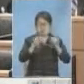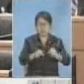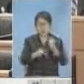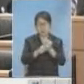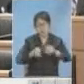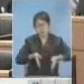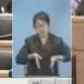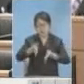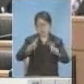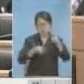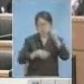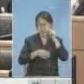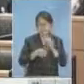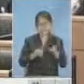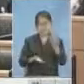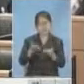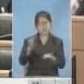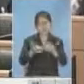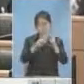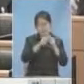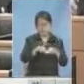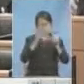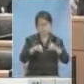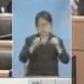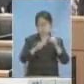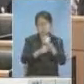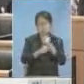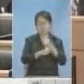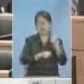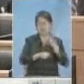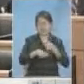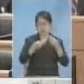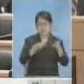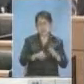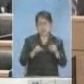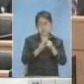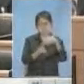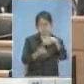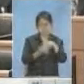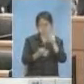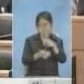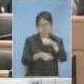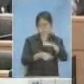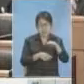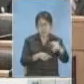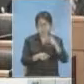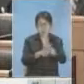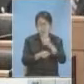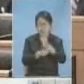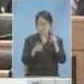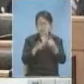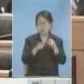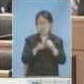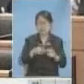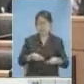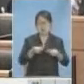ครับแล้วก็สิ่งอื่นๆอีกเยอะแยะครับหรือว่าแม้กระทั่งศูนย์เด็กเล็กนะครับศูนย์เด็กเล็กเนี่ยนะครับ